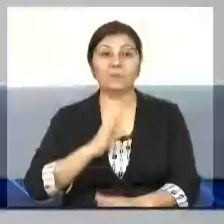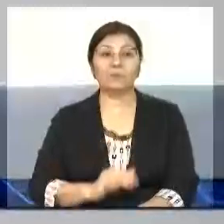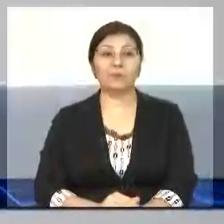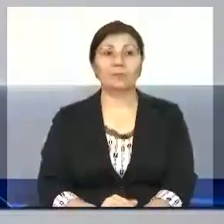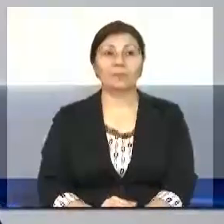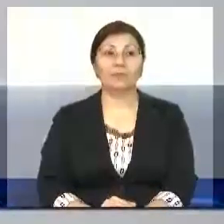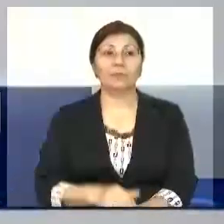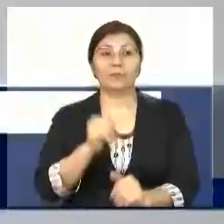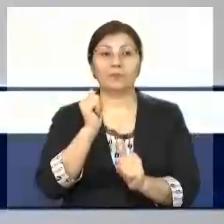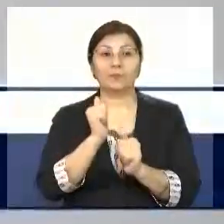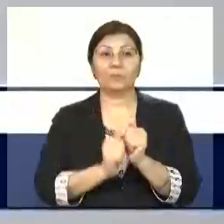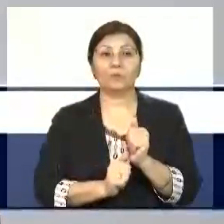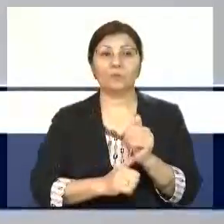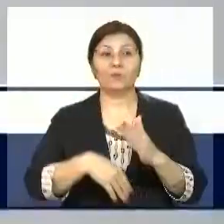Әрбір